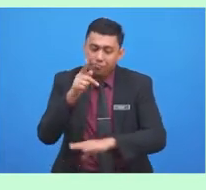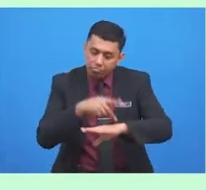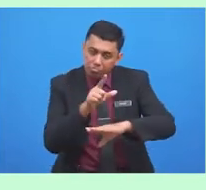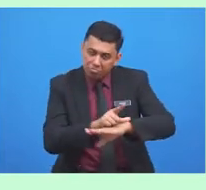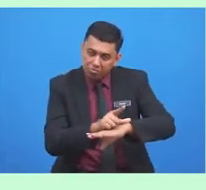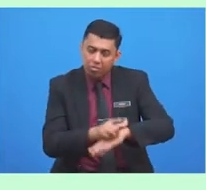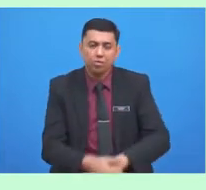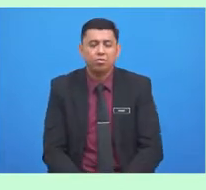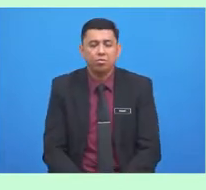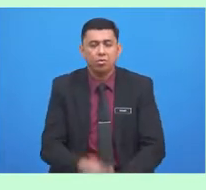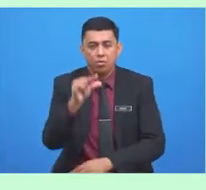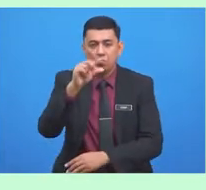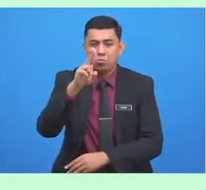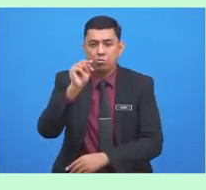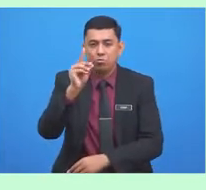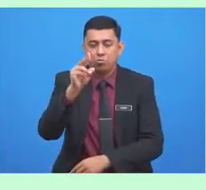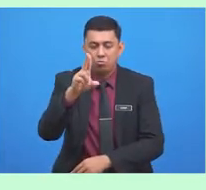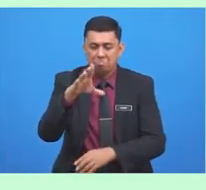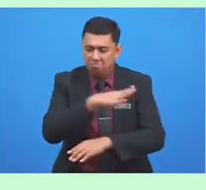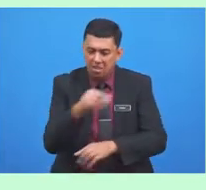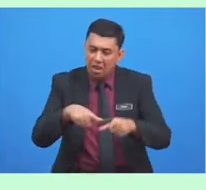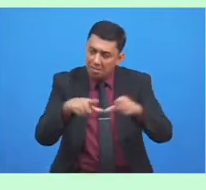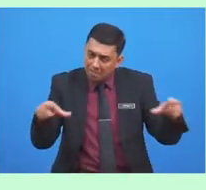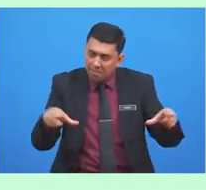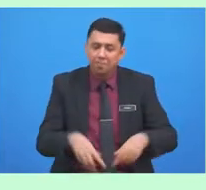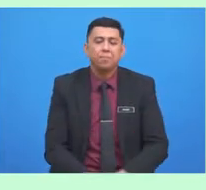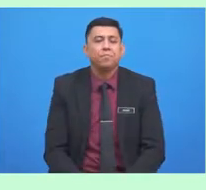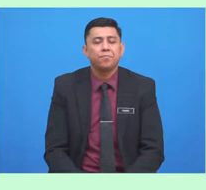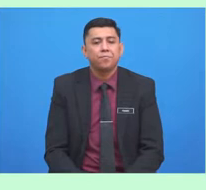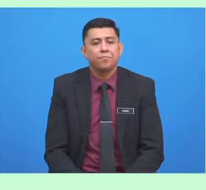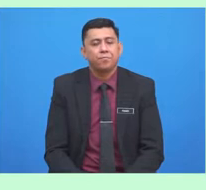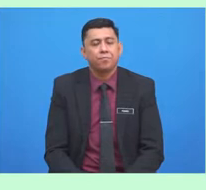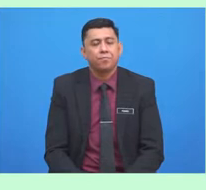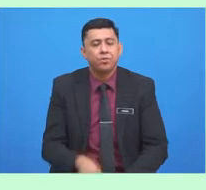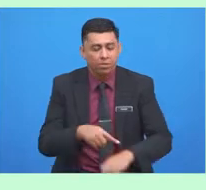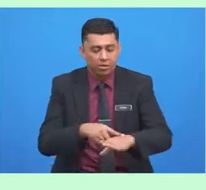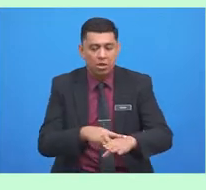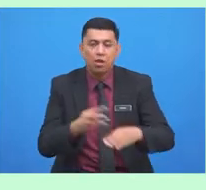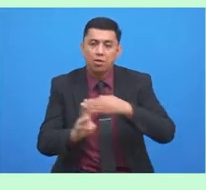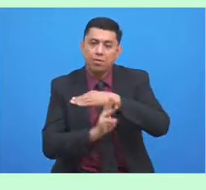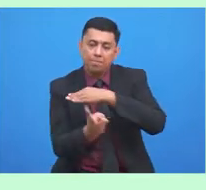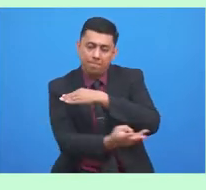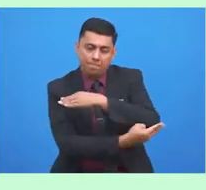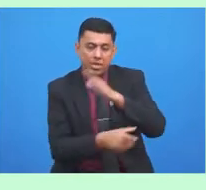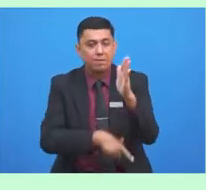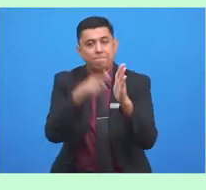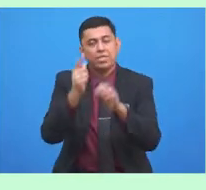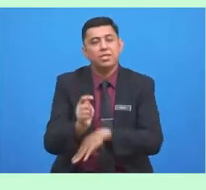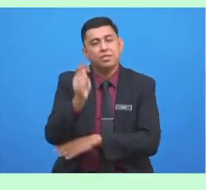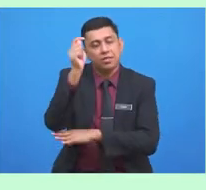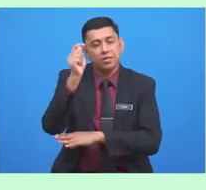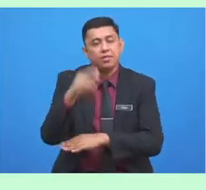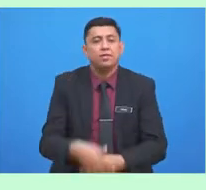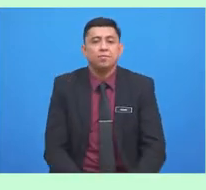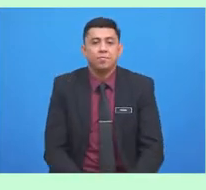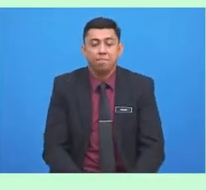kawasan yang gondol dan lapang menyebabkan larian air permukaan, di kawasan ini adalah lebih tinggi.